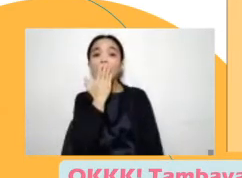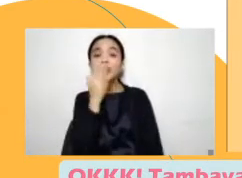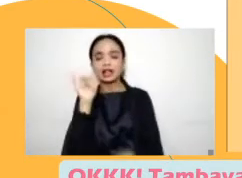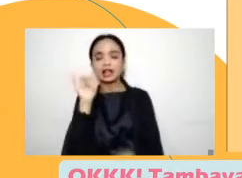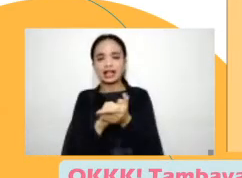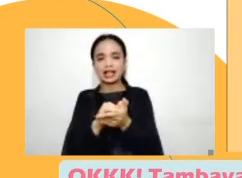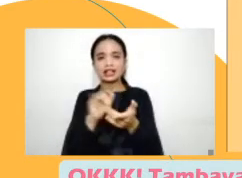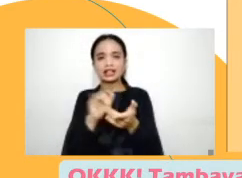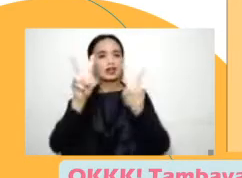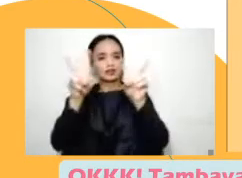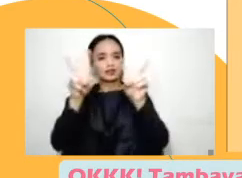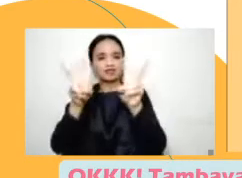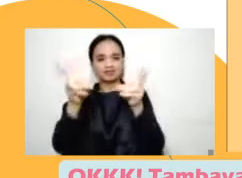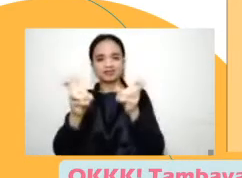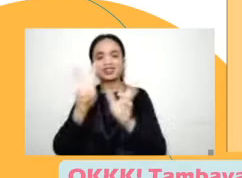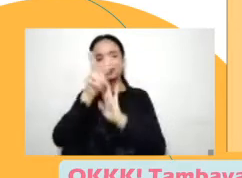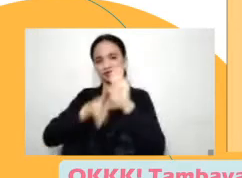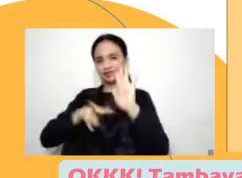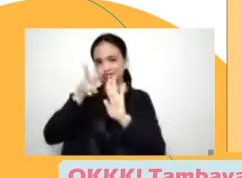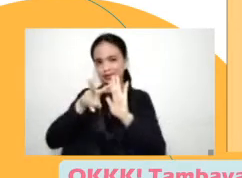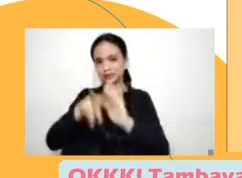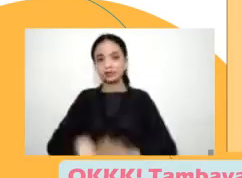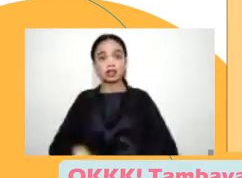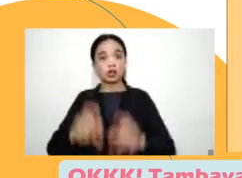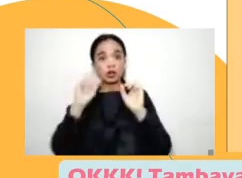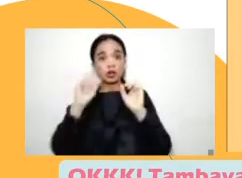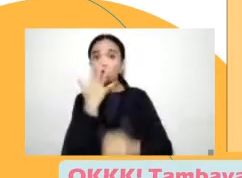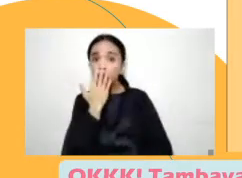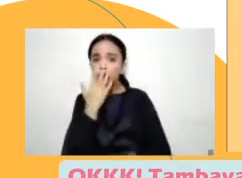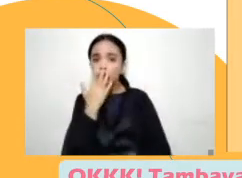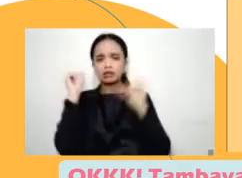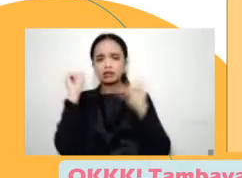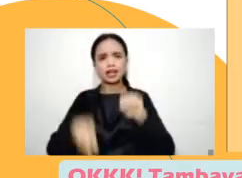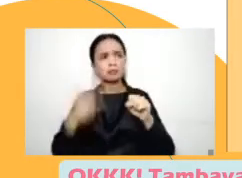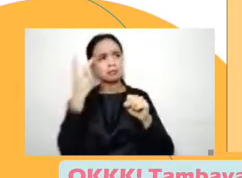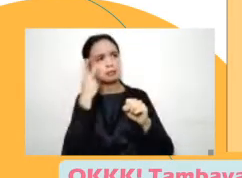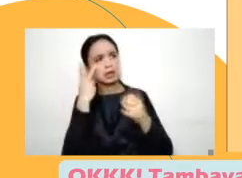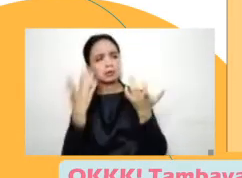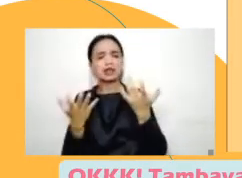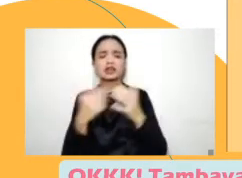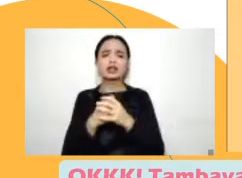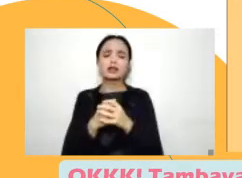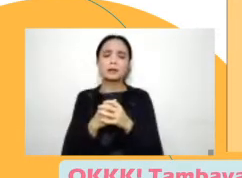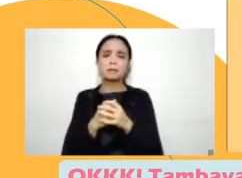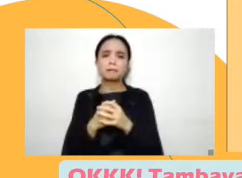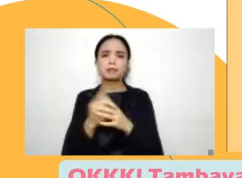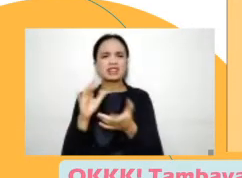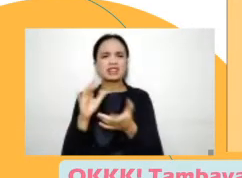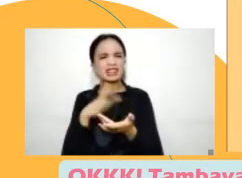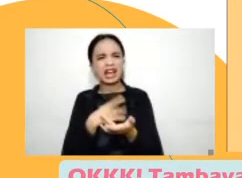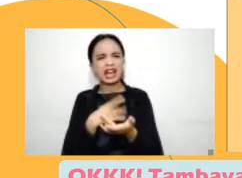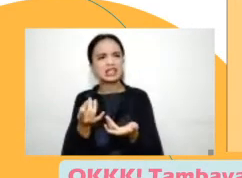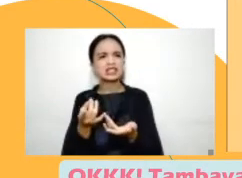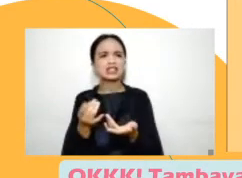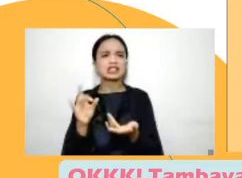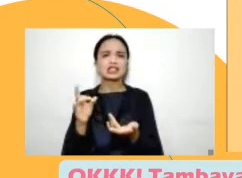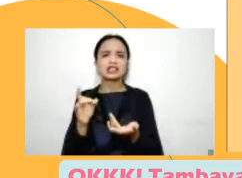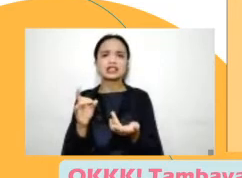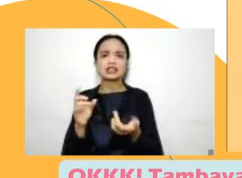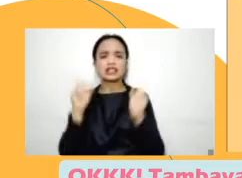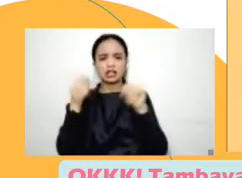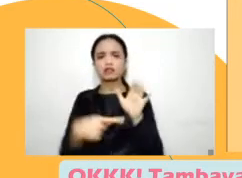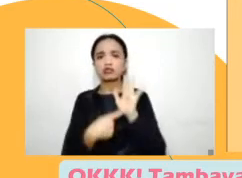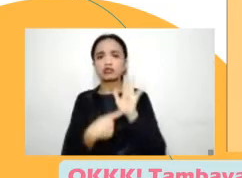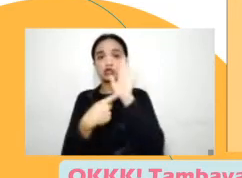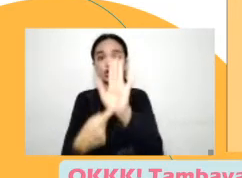inyong video. Ayan. So itong kulay na ito, maaaring ito yung nakikita nyo o maaaring ito rin yung maaari nating ipakita dun sa